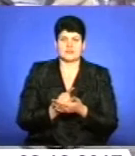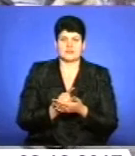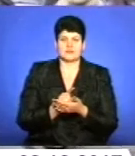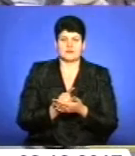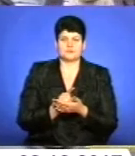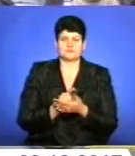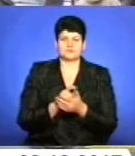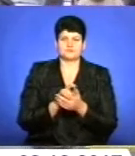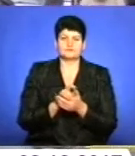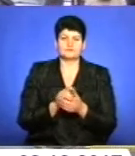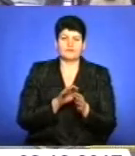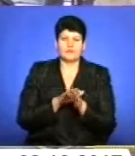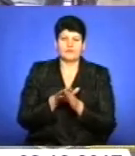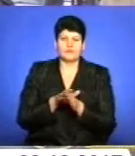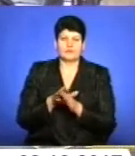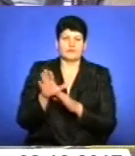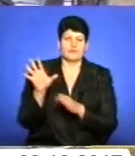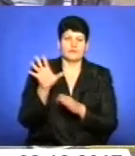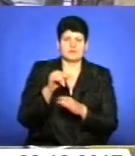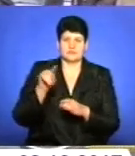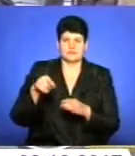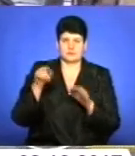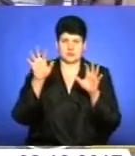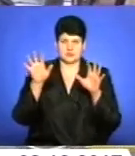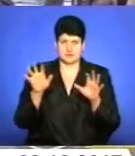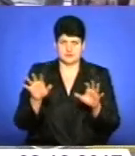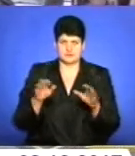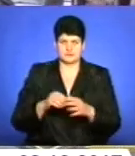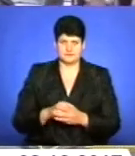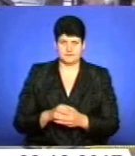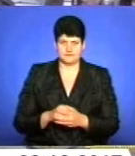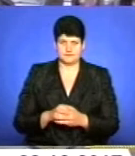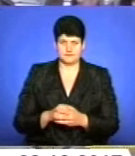буква в букву виконувати вимоги законодавства.